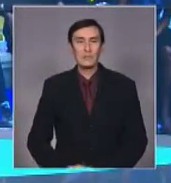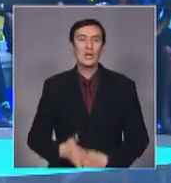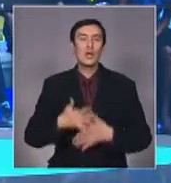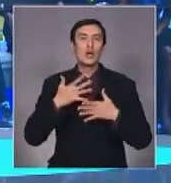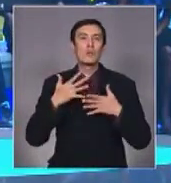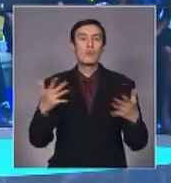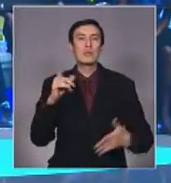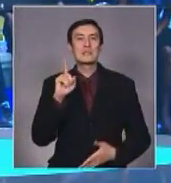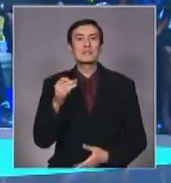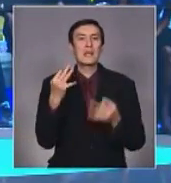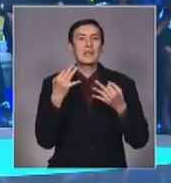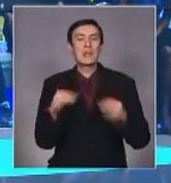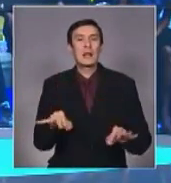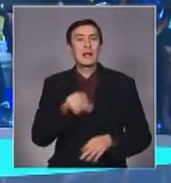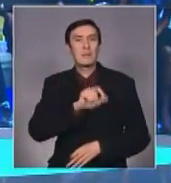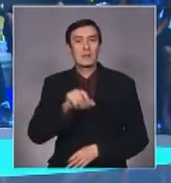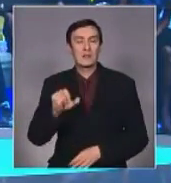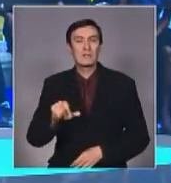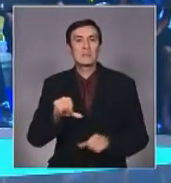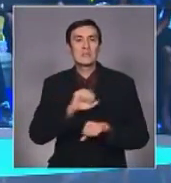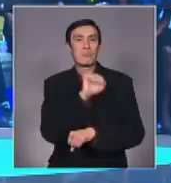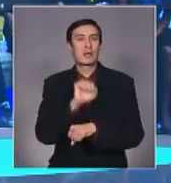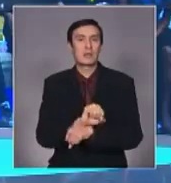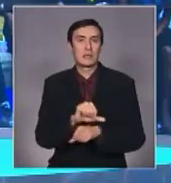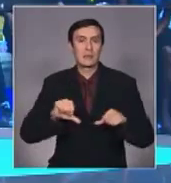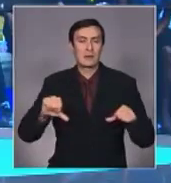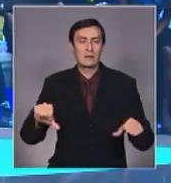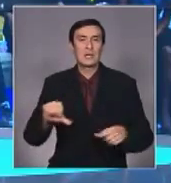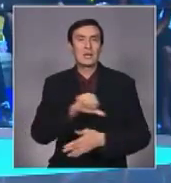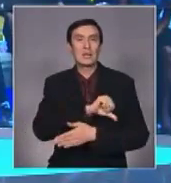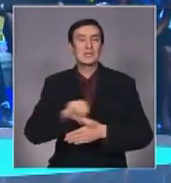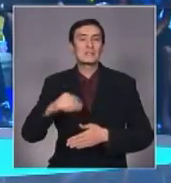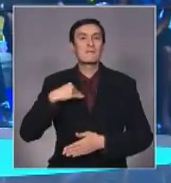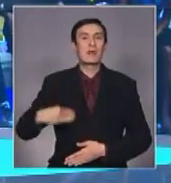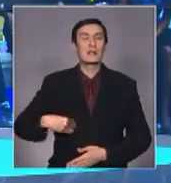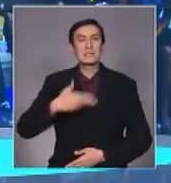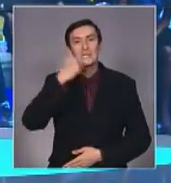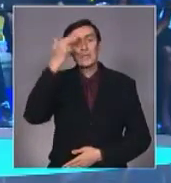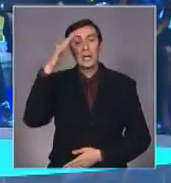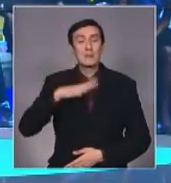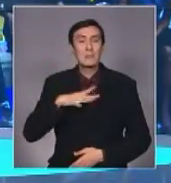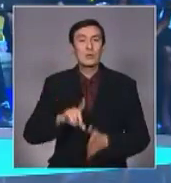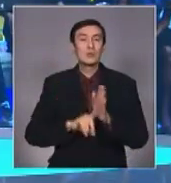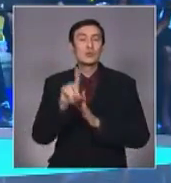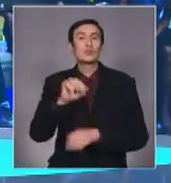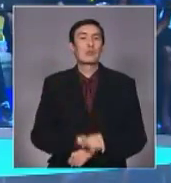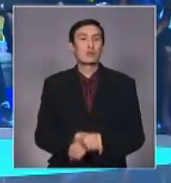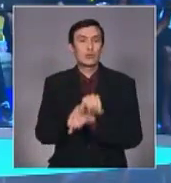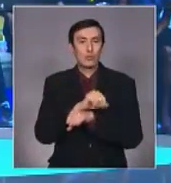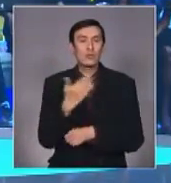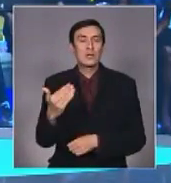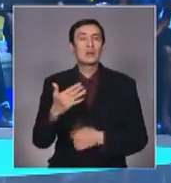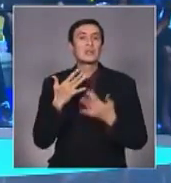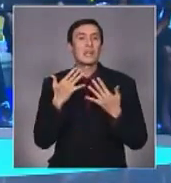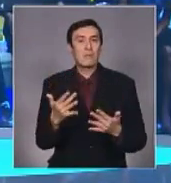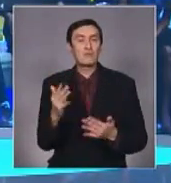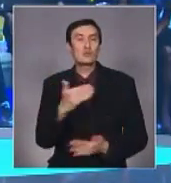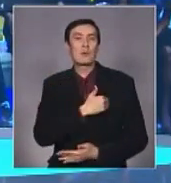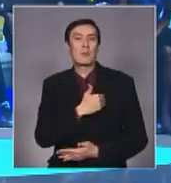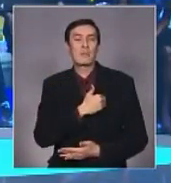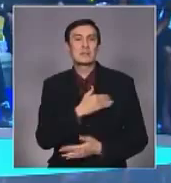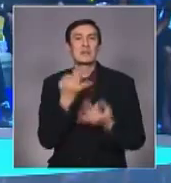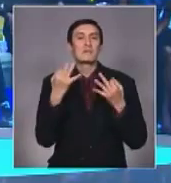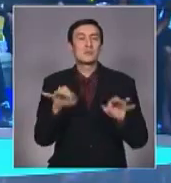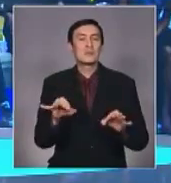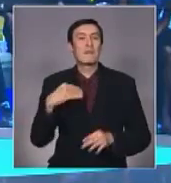Более 100 нелегальных мигрантов заблокированы на границе Франции и Италии. Там они устроили забастовку. Их главное требование –